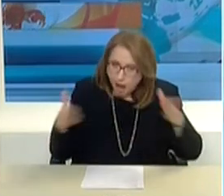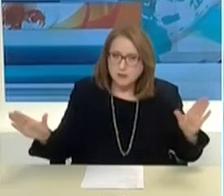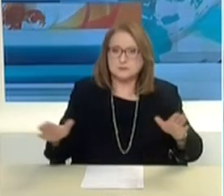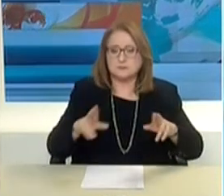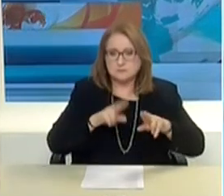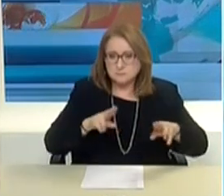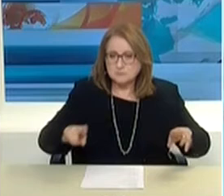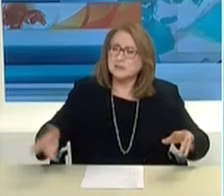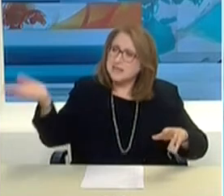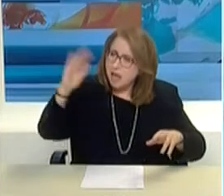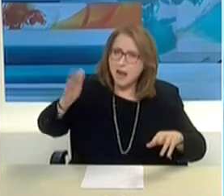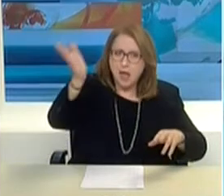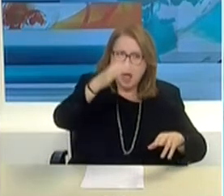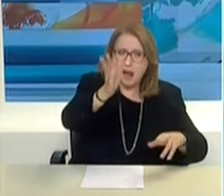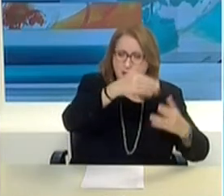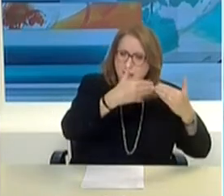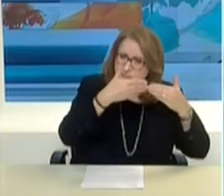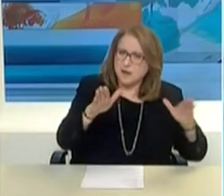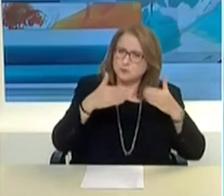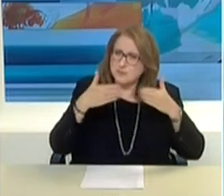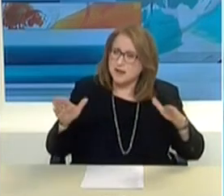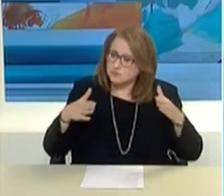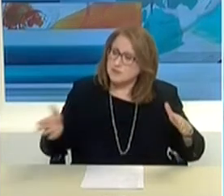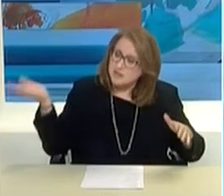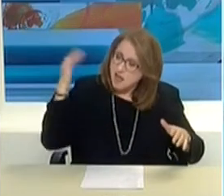να ανοίξουμε ακόμα περισσότερα και